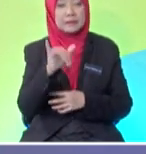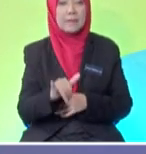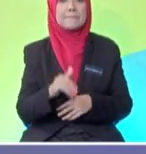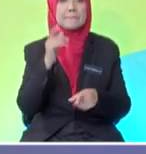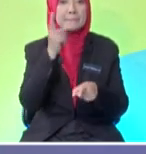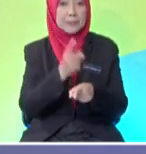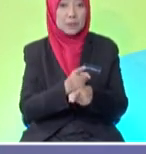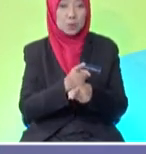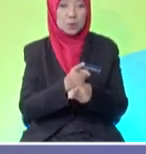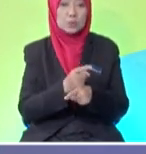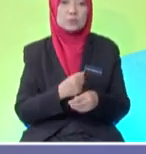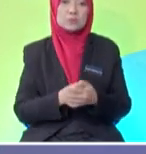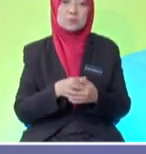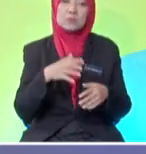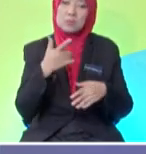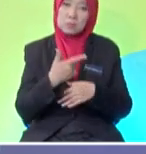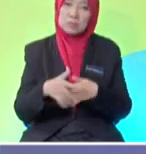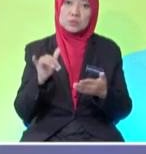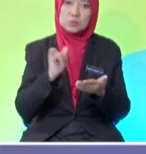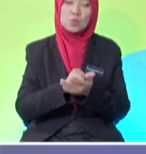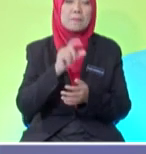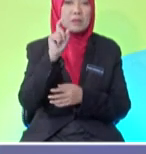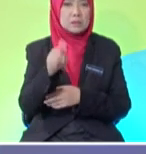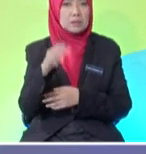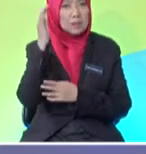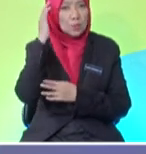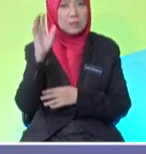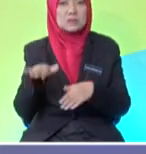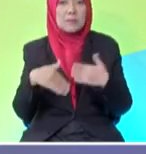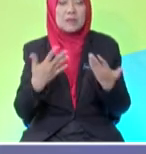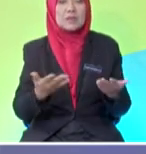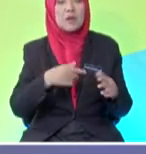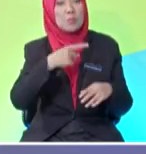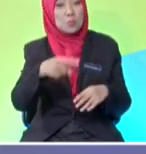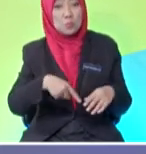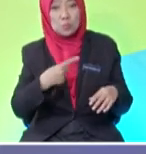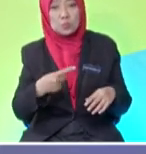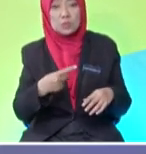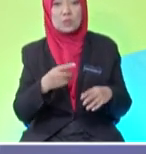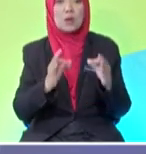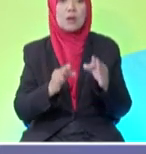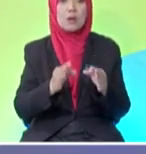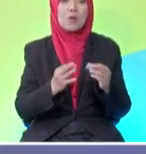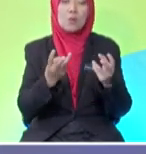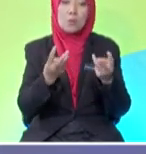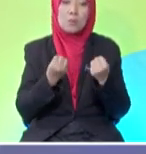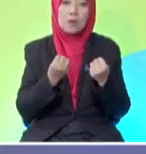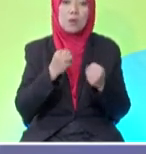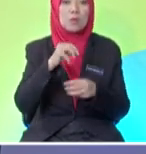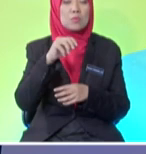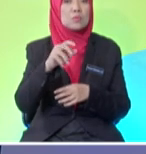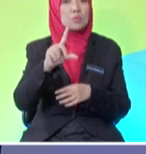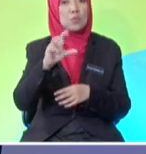kemudian mesti juga tahu pustingan yang sepatunya kalau nak melungga sama dia melawan jam ataupun